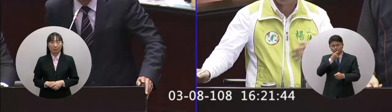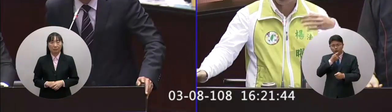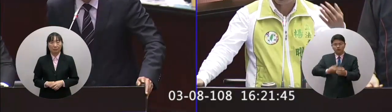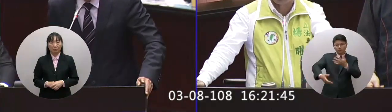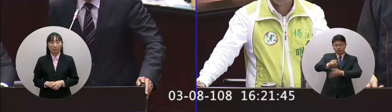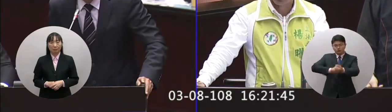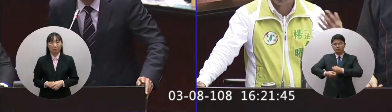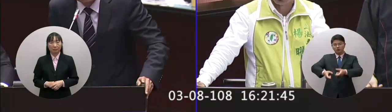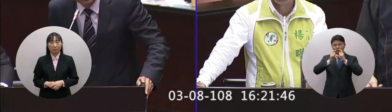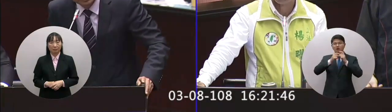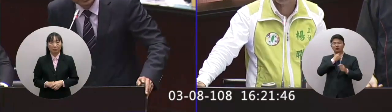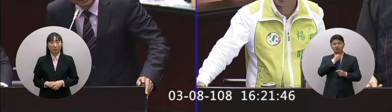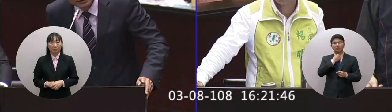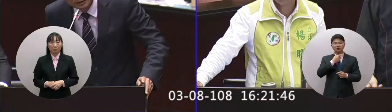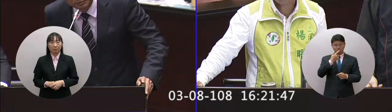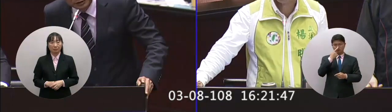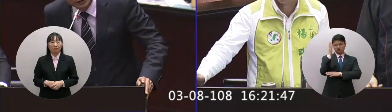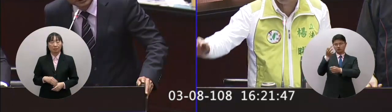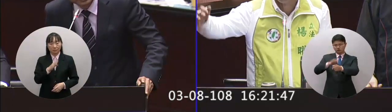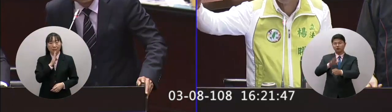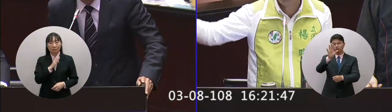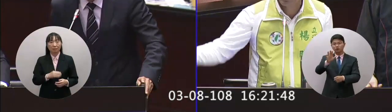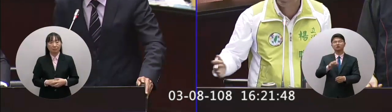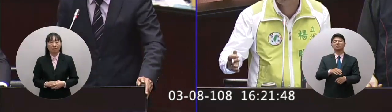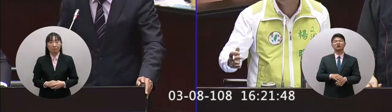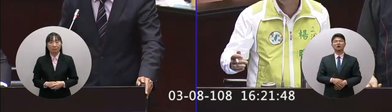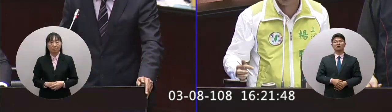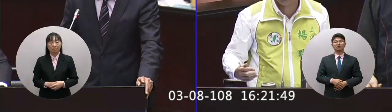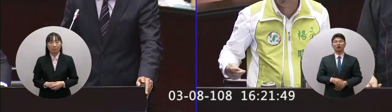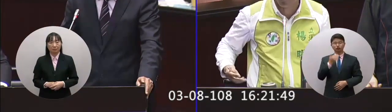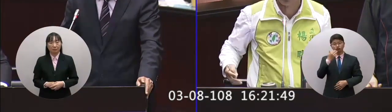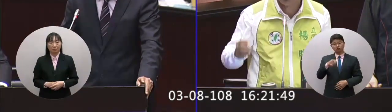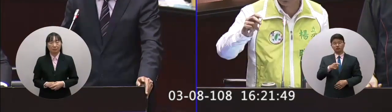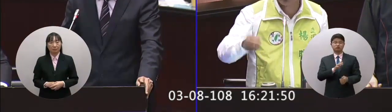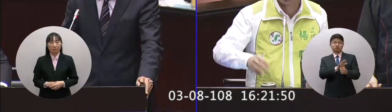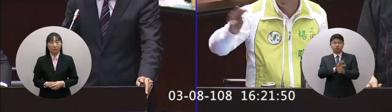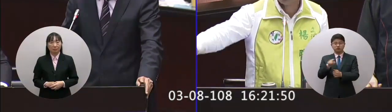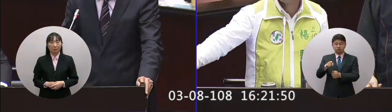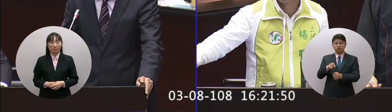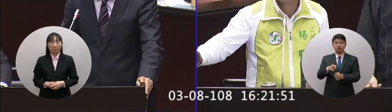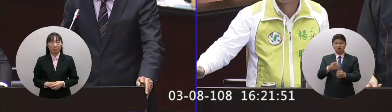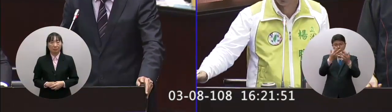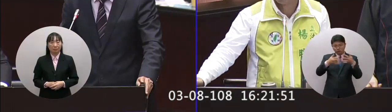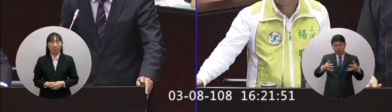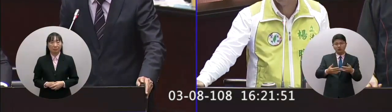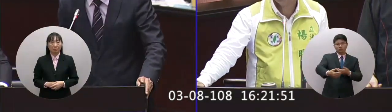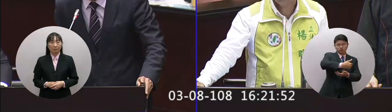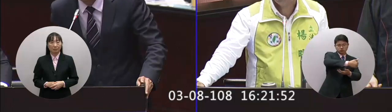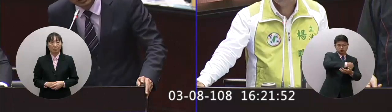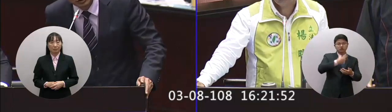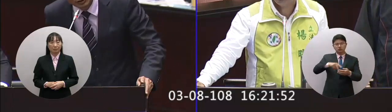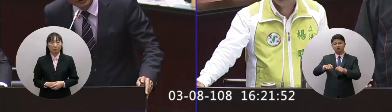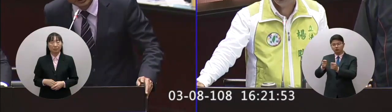愿意带回来，那我们给他相当程度的补贴， 是 这样子才不会我们一面清，然后破网一直在掉到海里